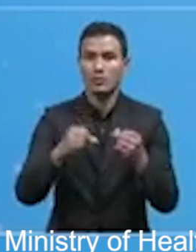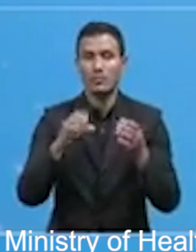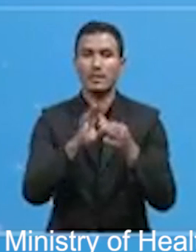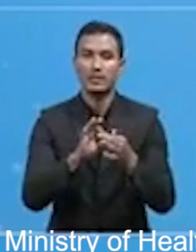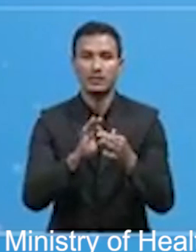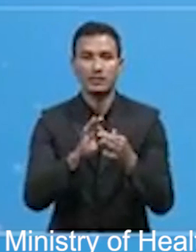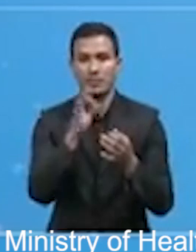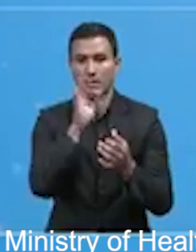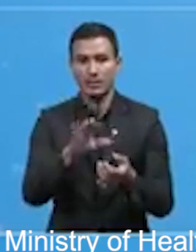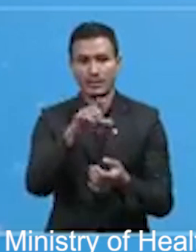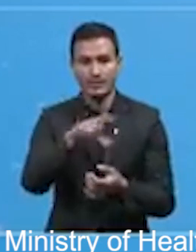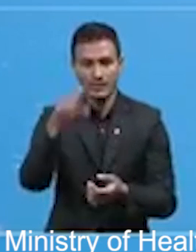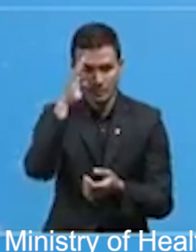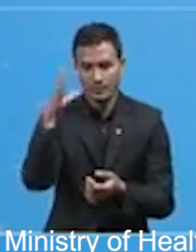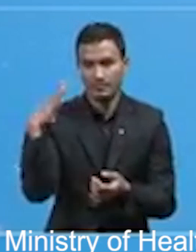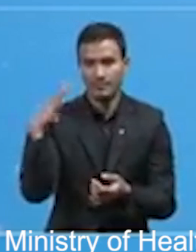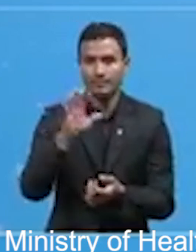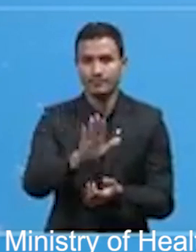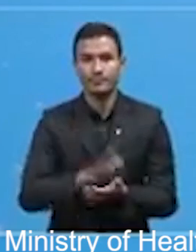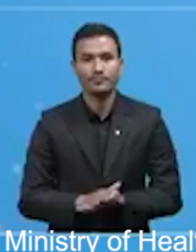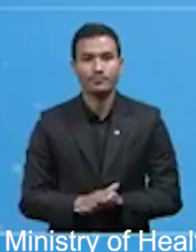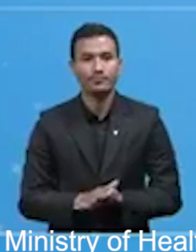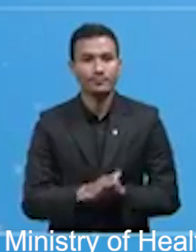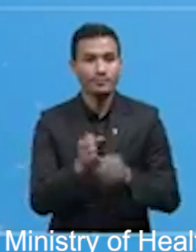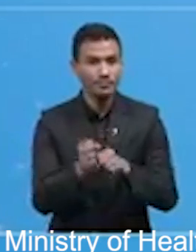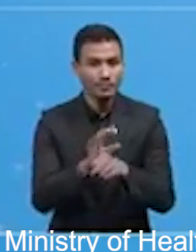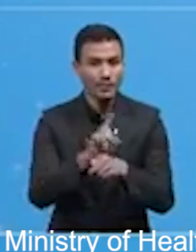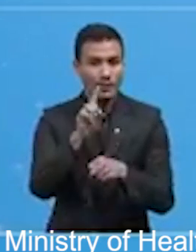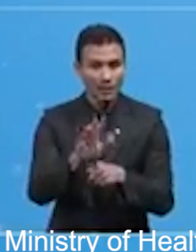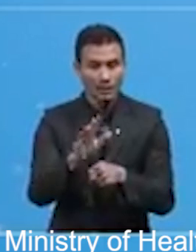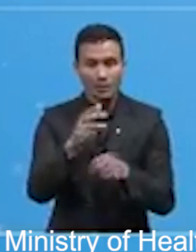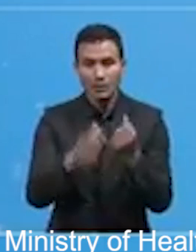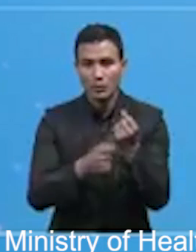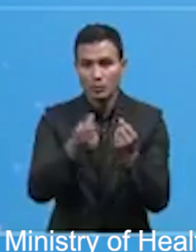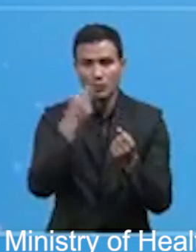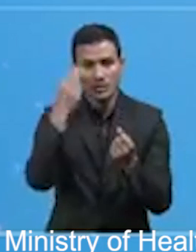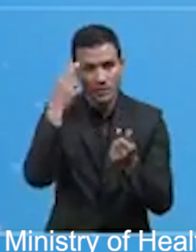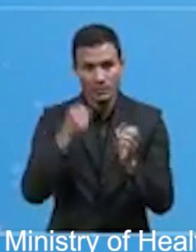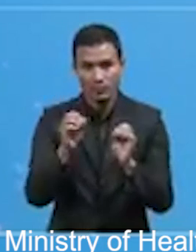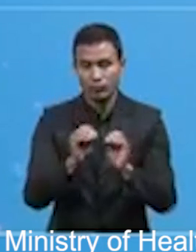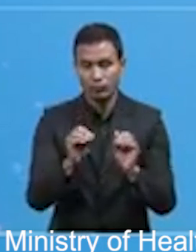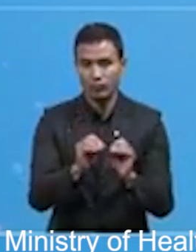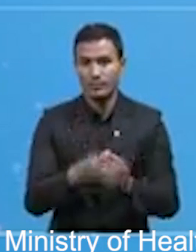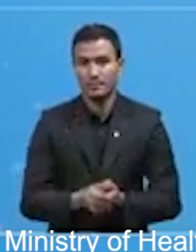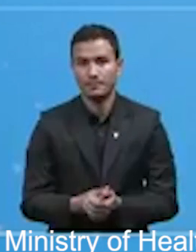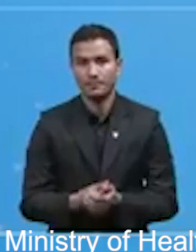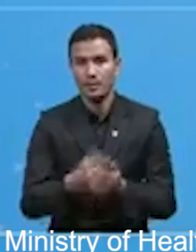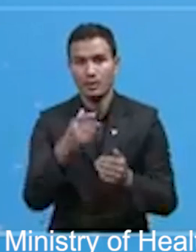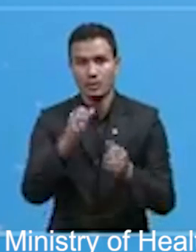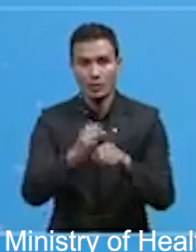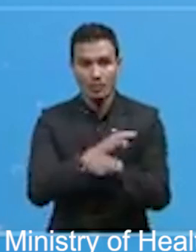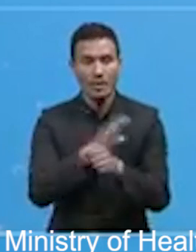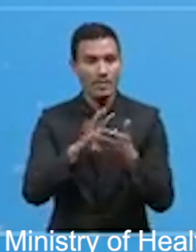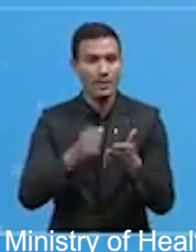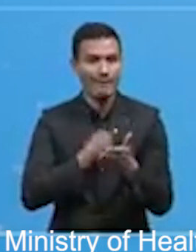पाउने सुनिश्चितता नेपाल सरकारले गरेको छ। COVID-19 का औषधिहरू पत्ता नलागिसकेको अवस्थामा